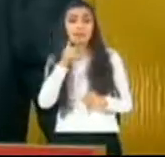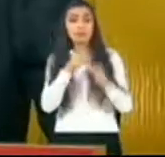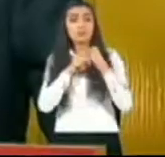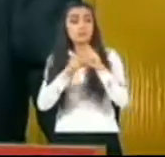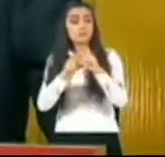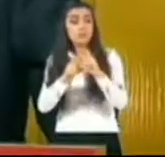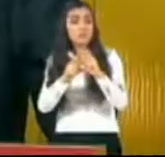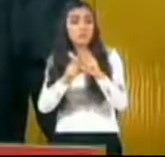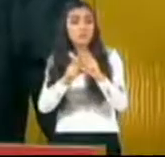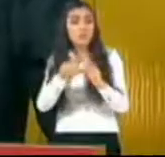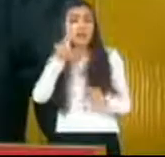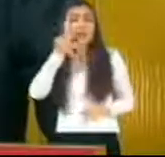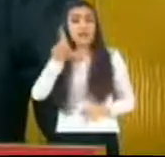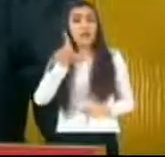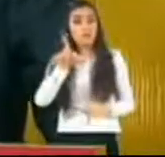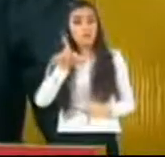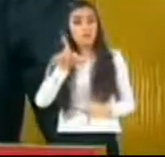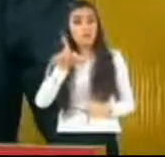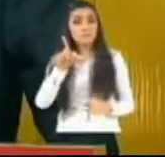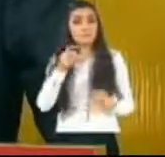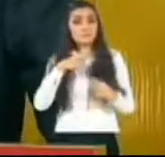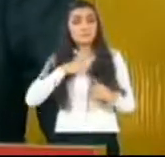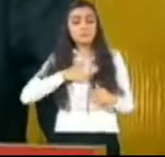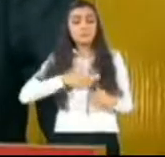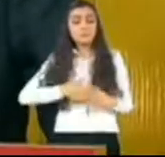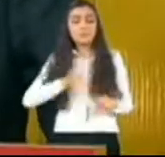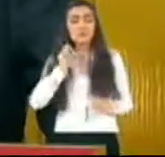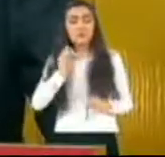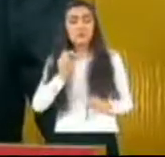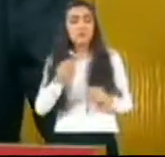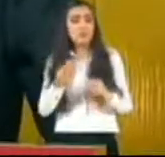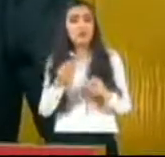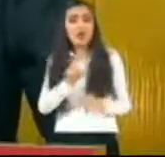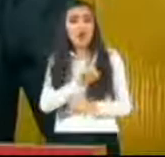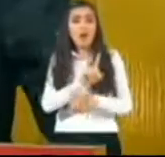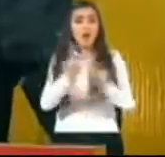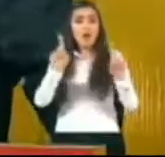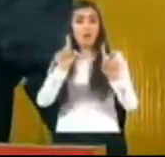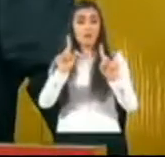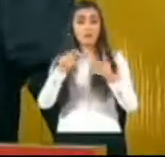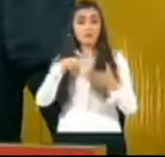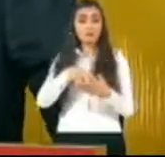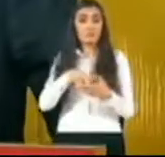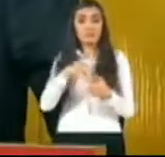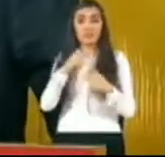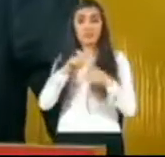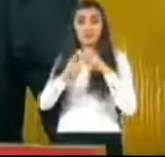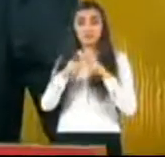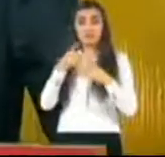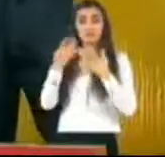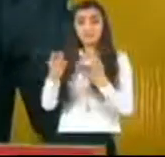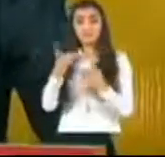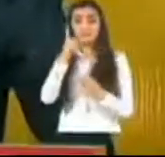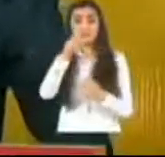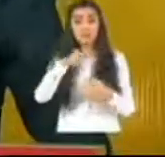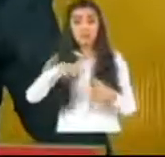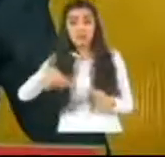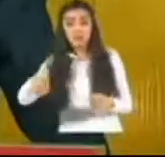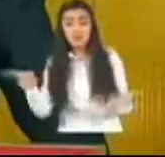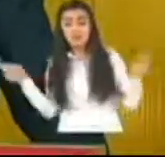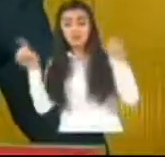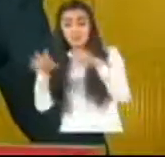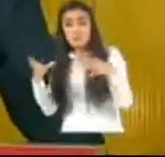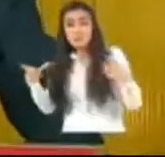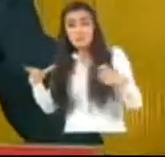sonucu lazım ve sindirim güçlükleri çekenlerin hayır iradesini siyaselleştirip bir alanda